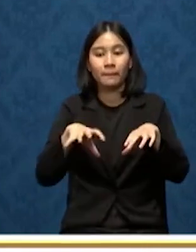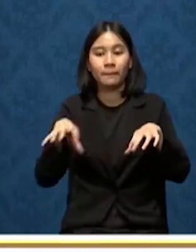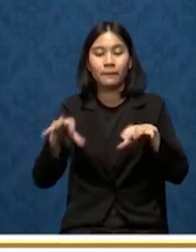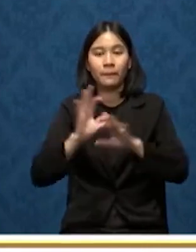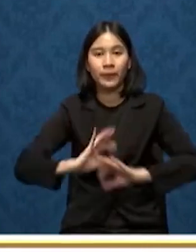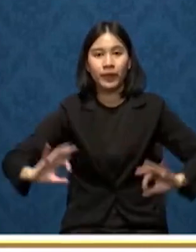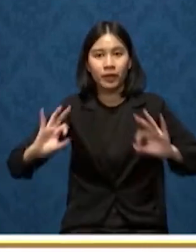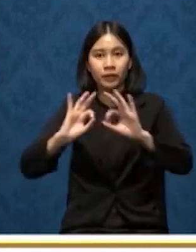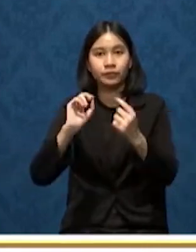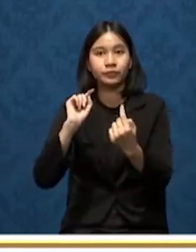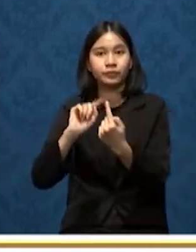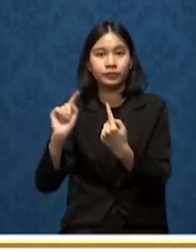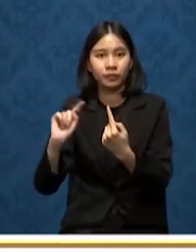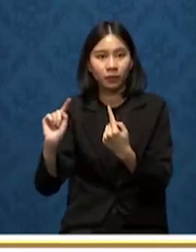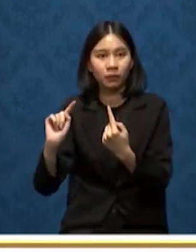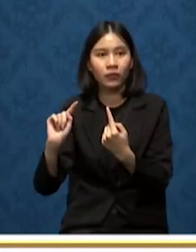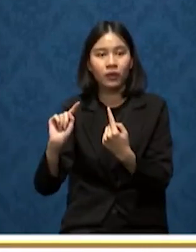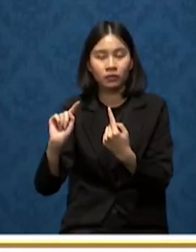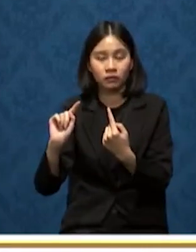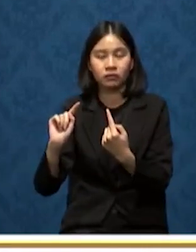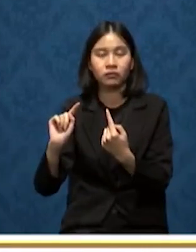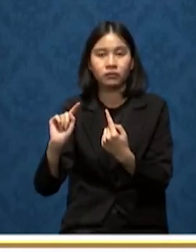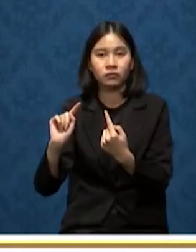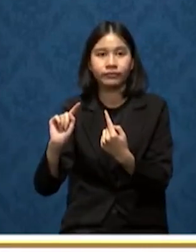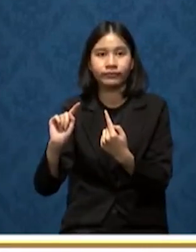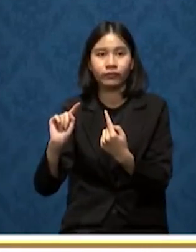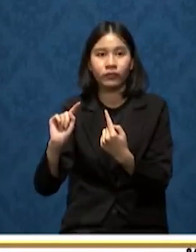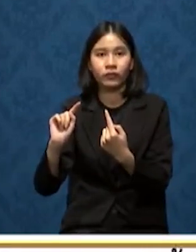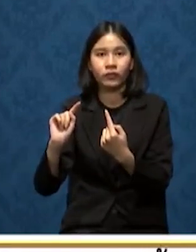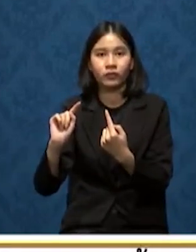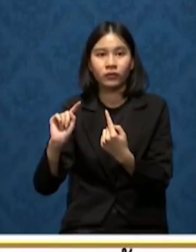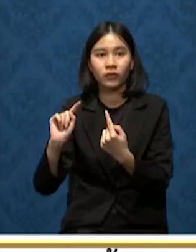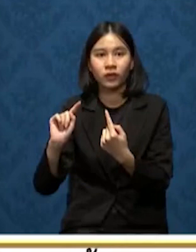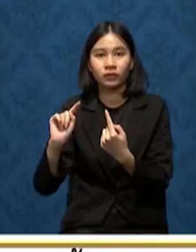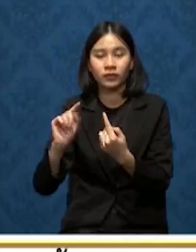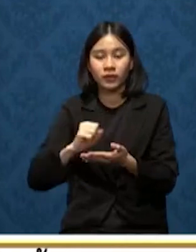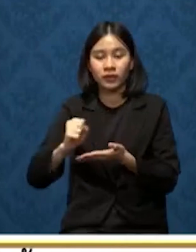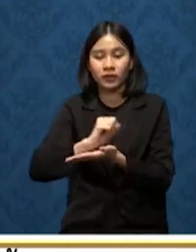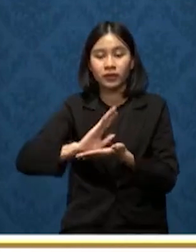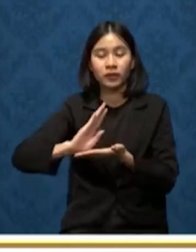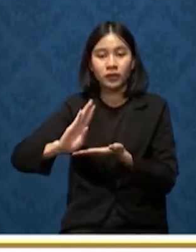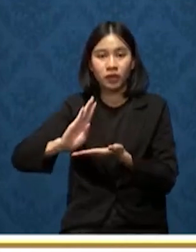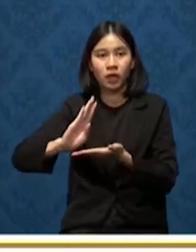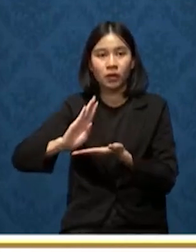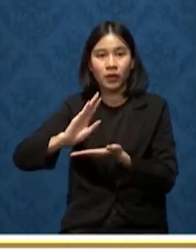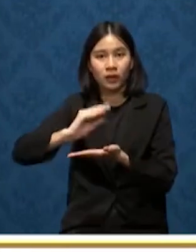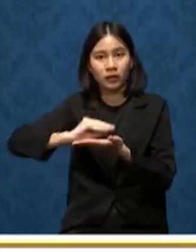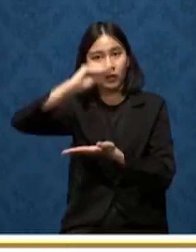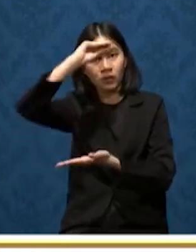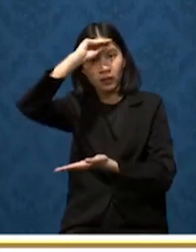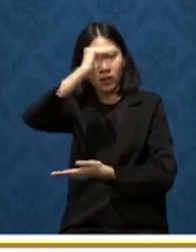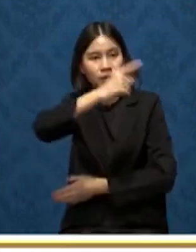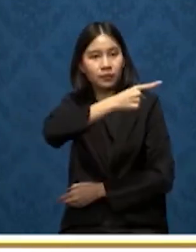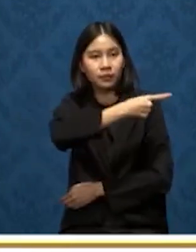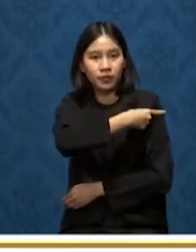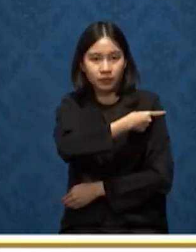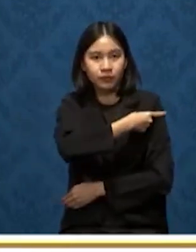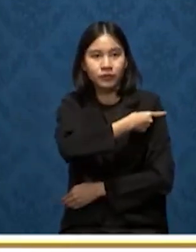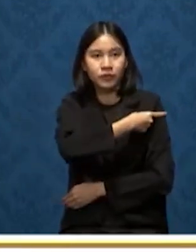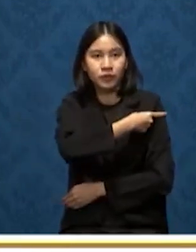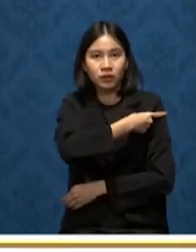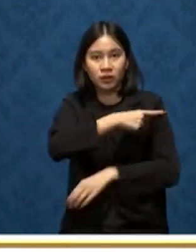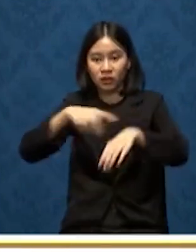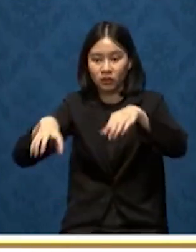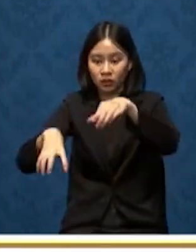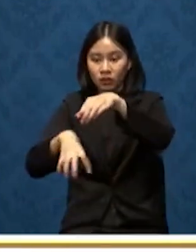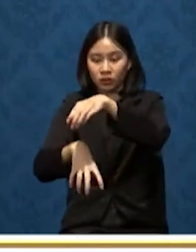ะในหักการคือการแยกสถาบันดิตศึกษาเนี่ออกจ